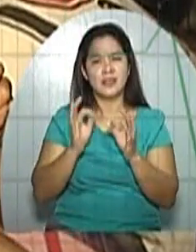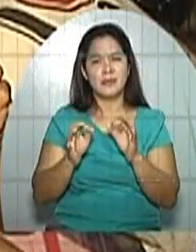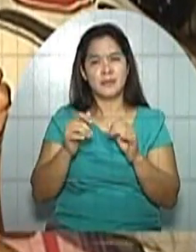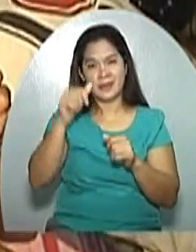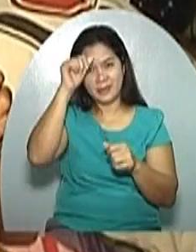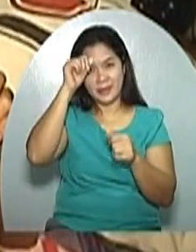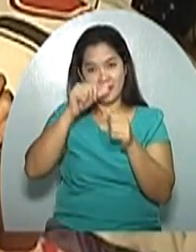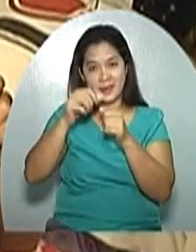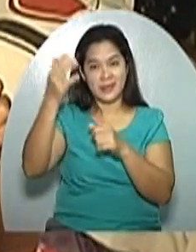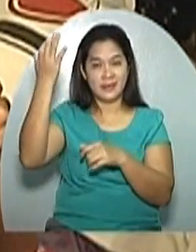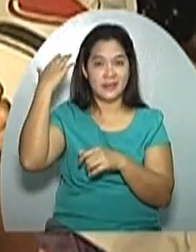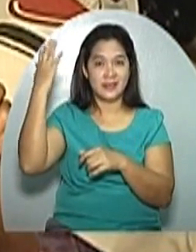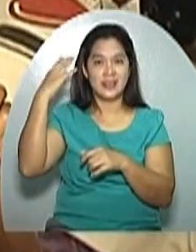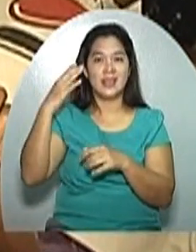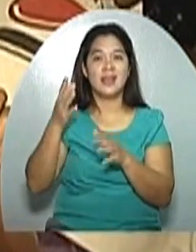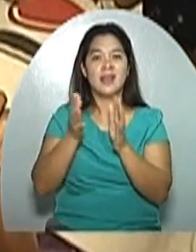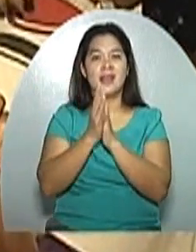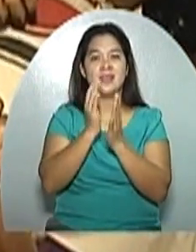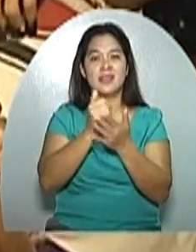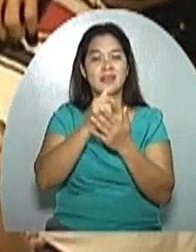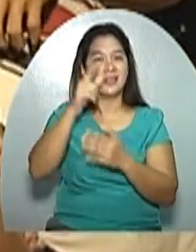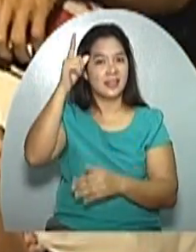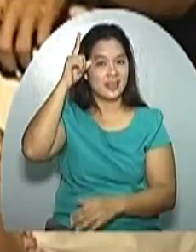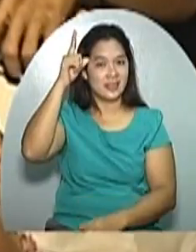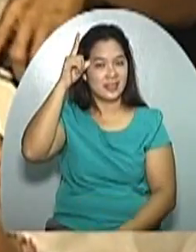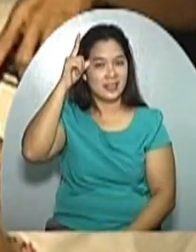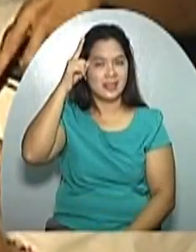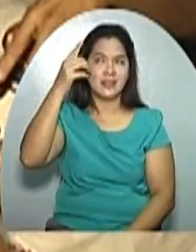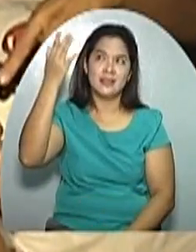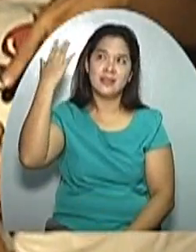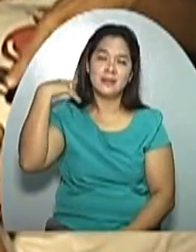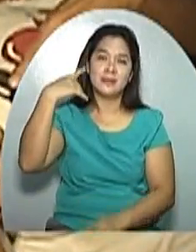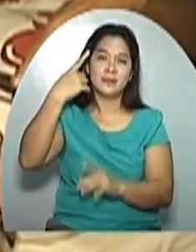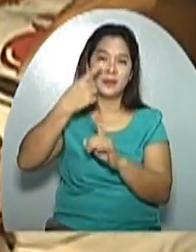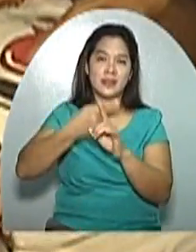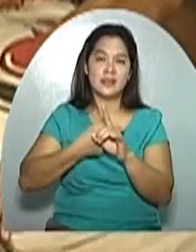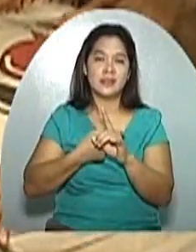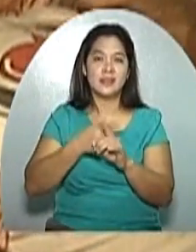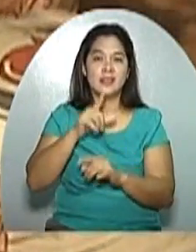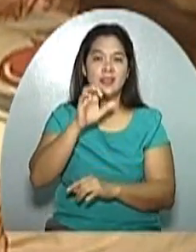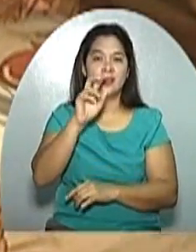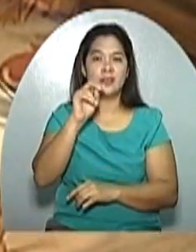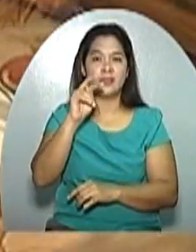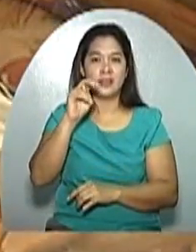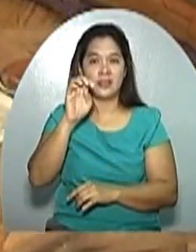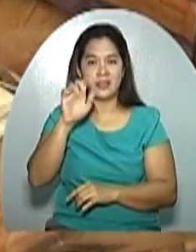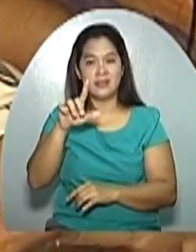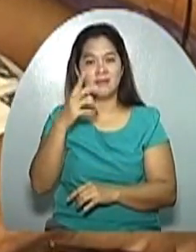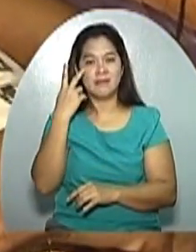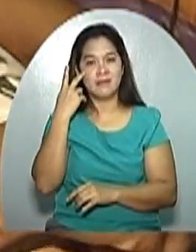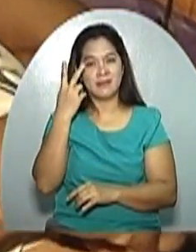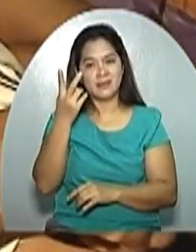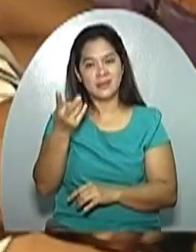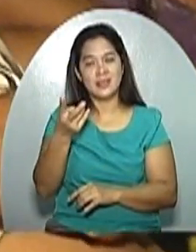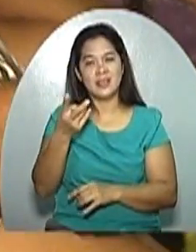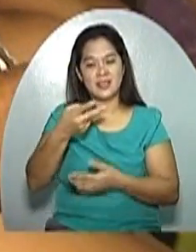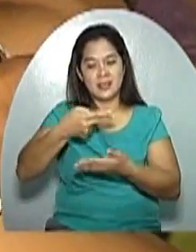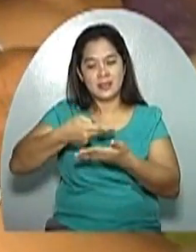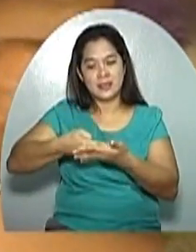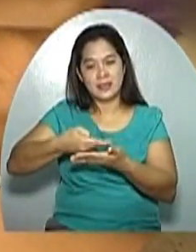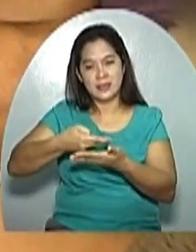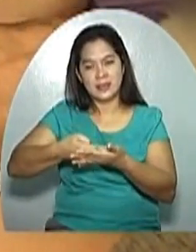Kung inyong matatandaan, nanawagan si Leonel Mota nito lamang nakaraang buwan. Nakita natin